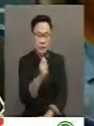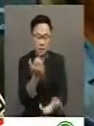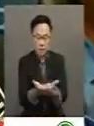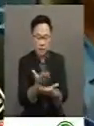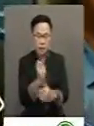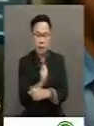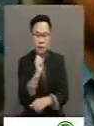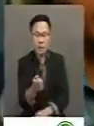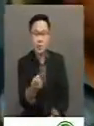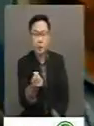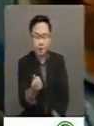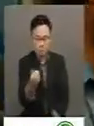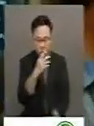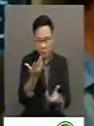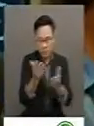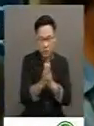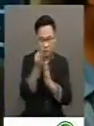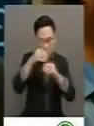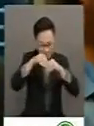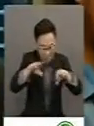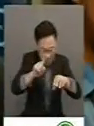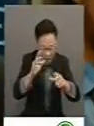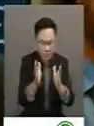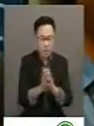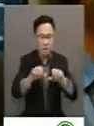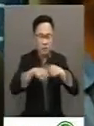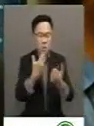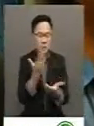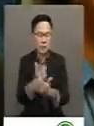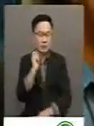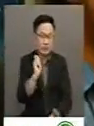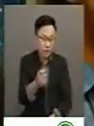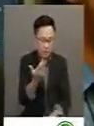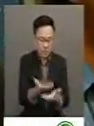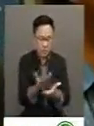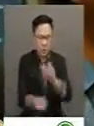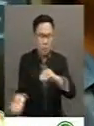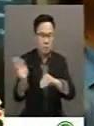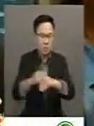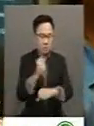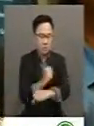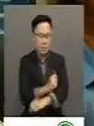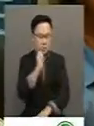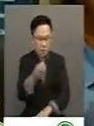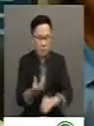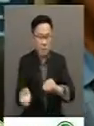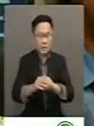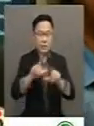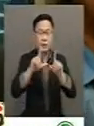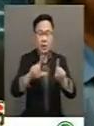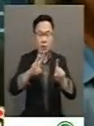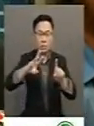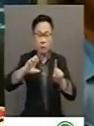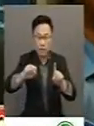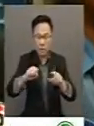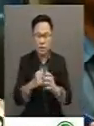ญญาแต่ก็มีข่าวลือในโลกของโซเชียลนะคะว่าสมาคมตกลงเพิ่มค่าจ้างให้กับสปอร์ตฮีโร่จาก1ล้าน6